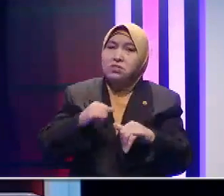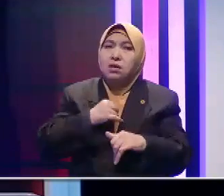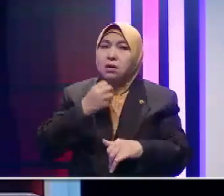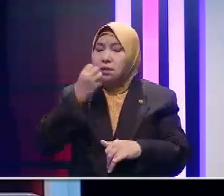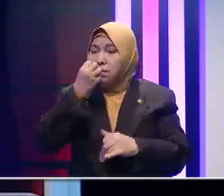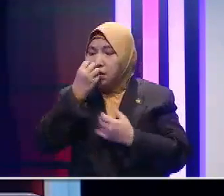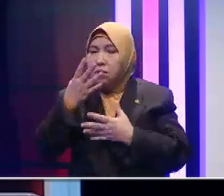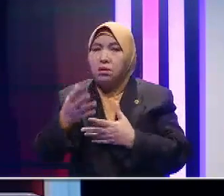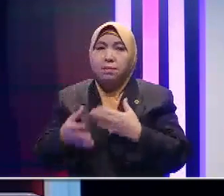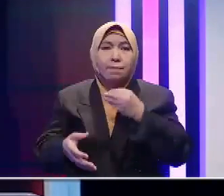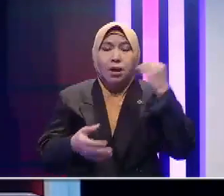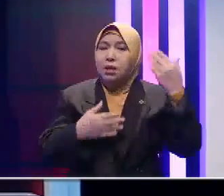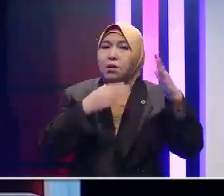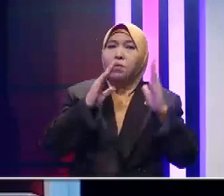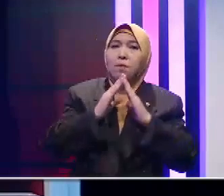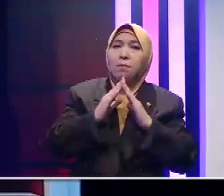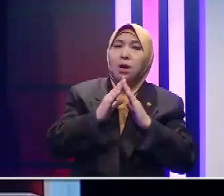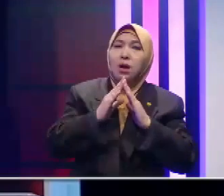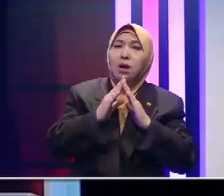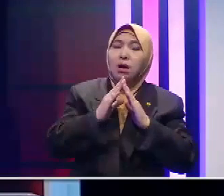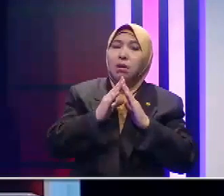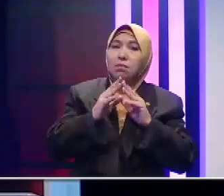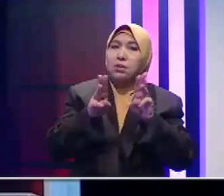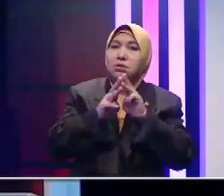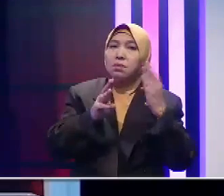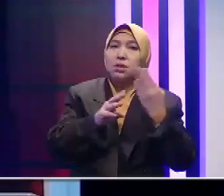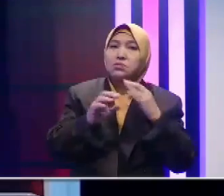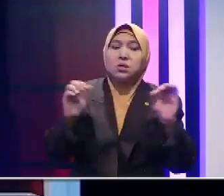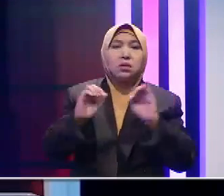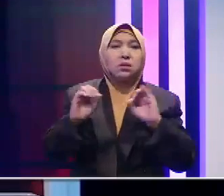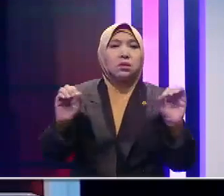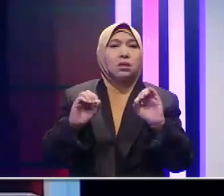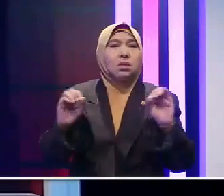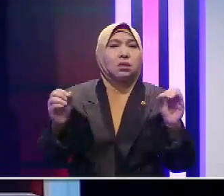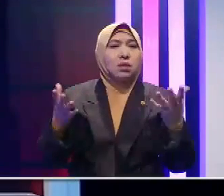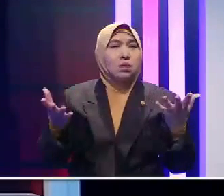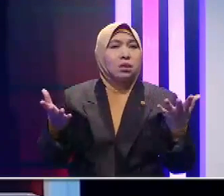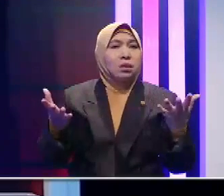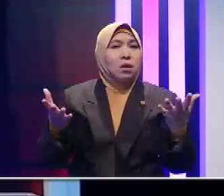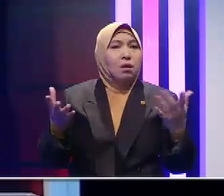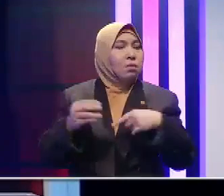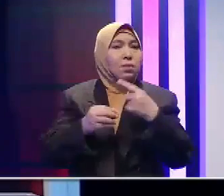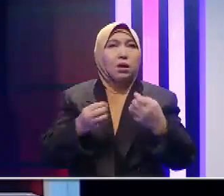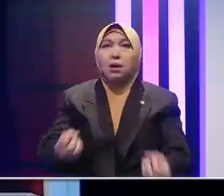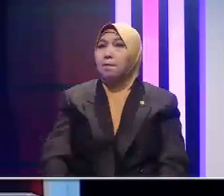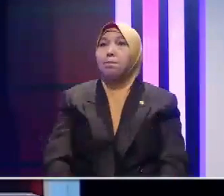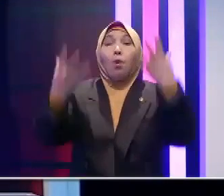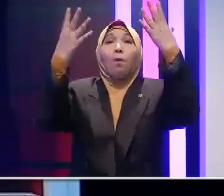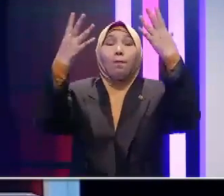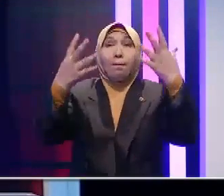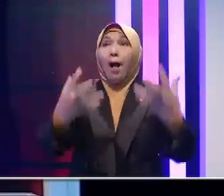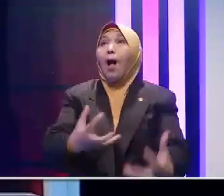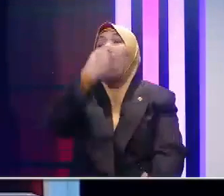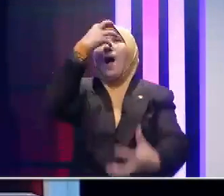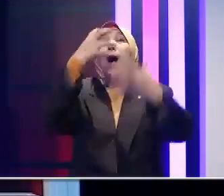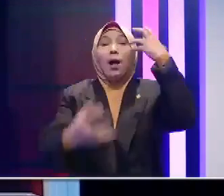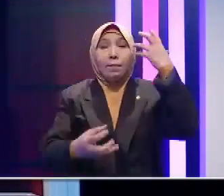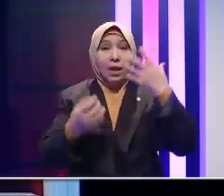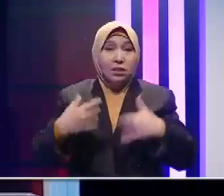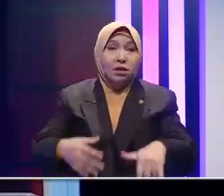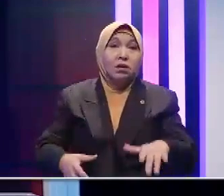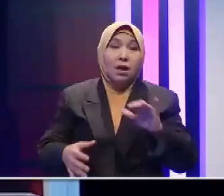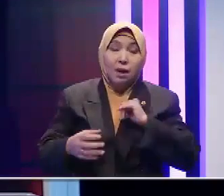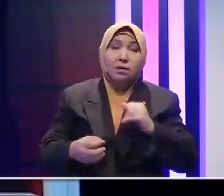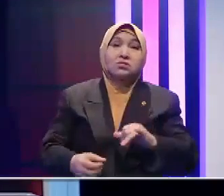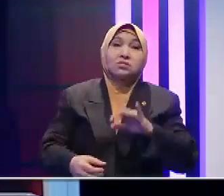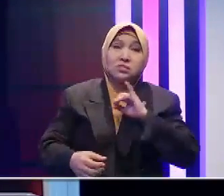pun pergi balik rumah macam biasa. Lepas tu rasa tak ada benda yang meletup lah. Cuma saya yang terpaksa yang